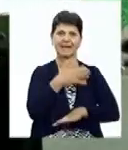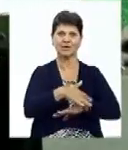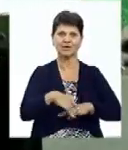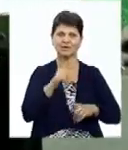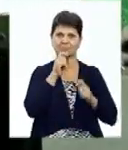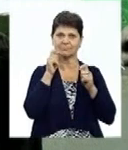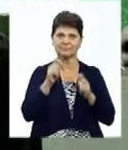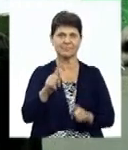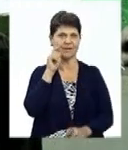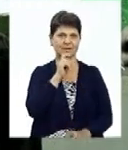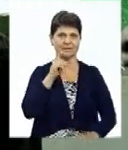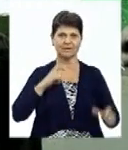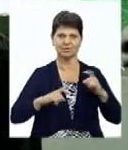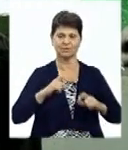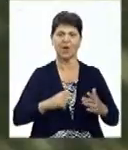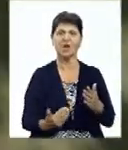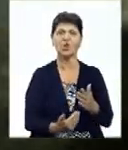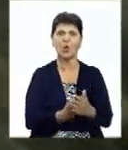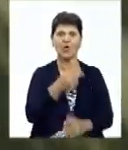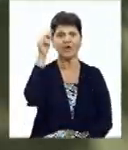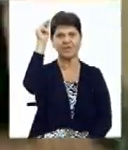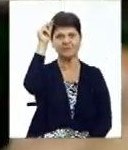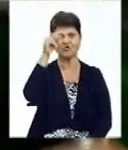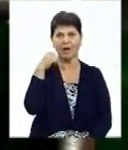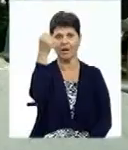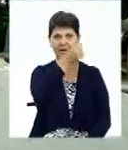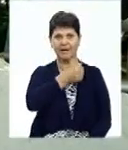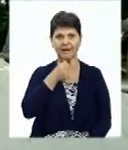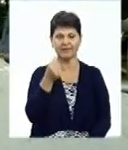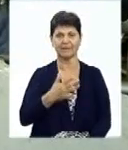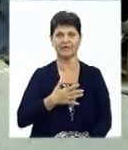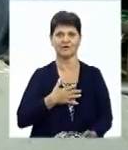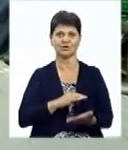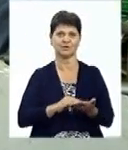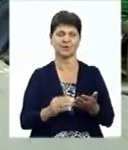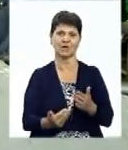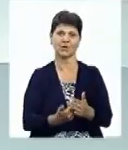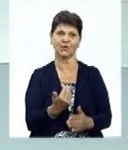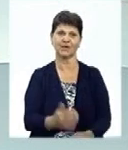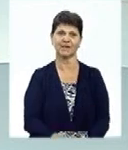вінницькі студенти вивчатимуть з нового навчального року. Катерина Мартич, Володимир Черніков. Новини.